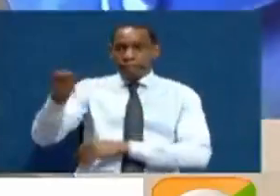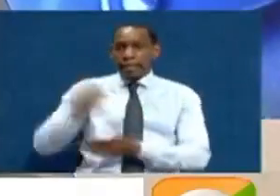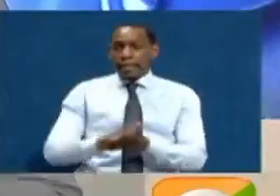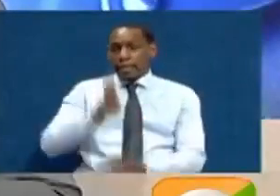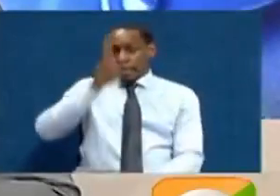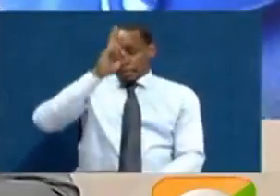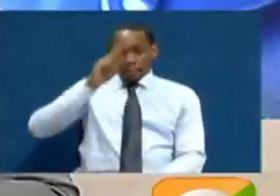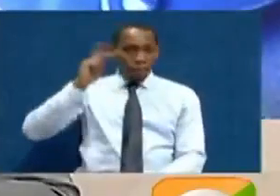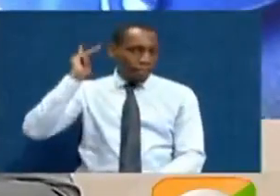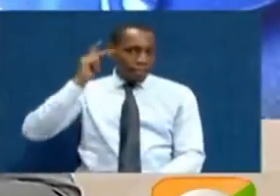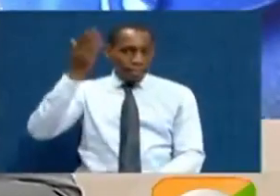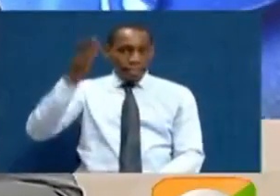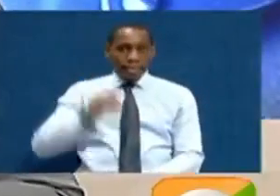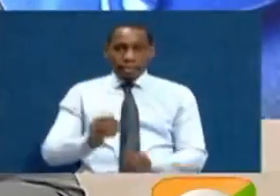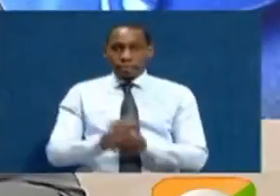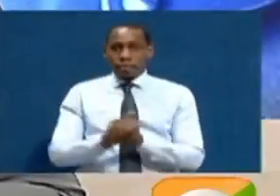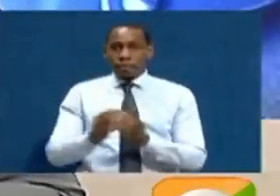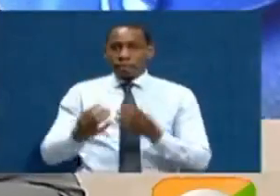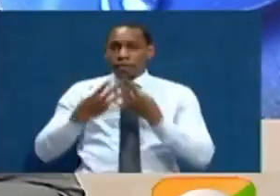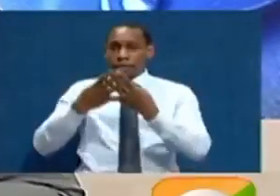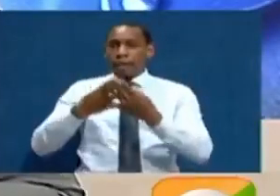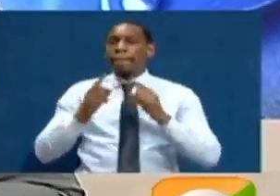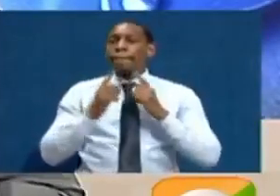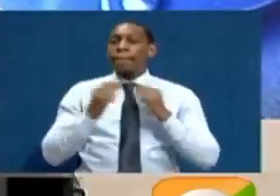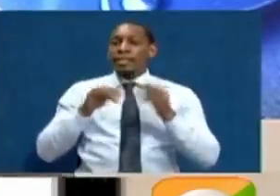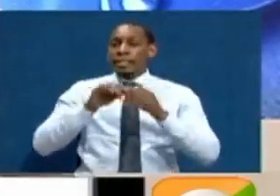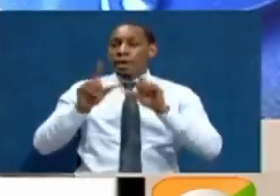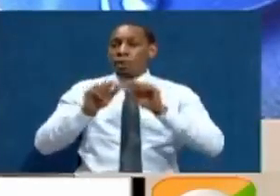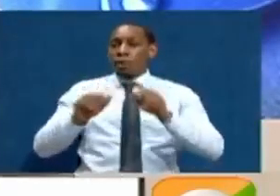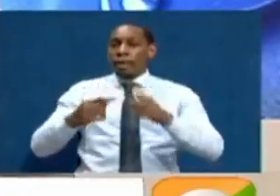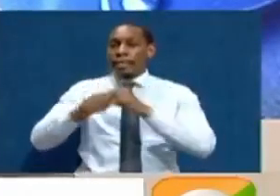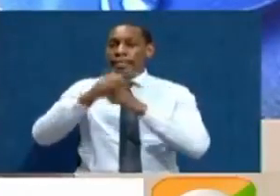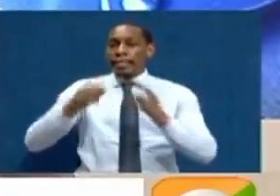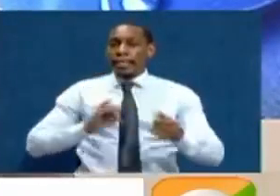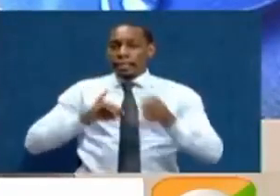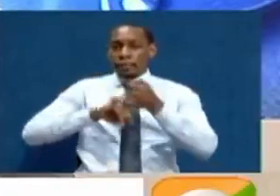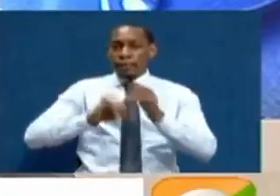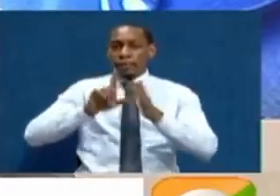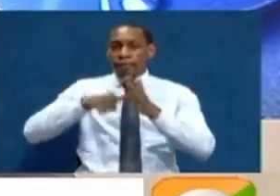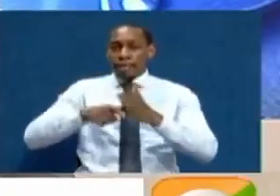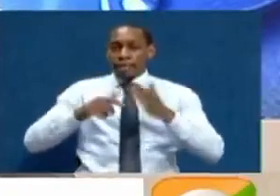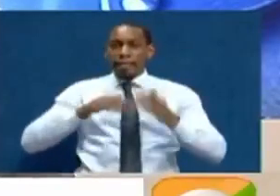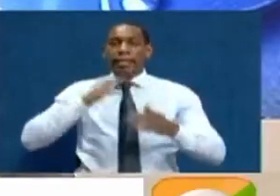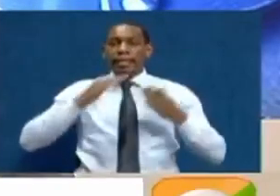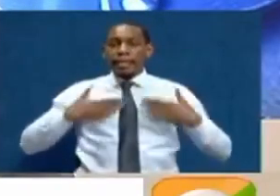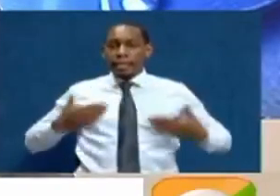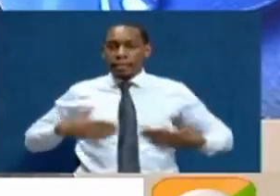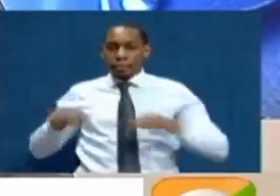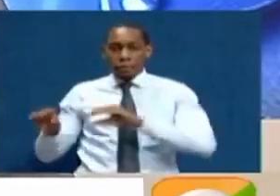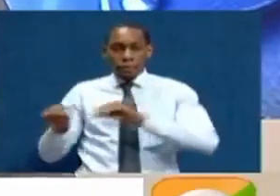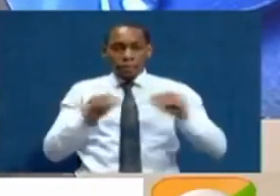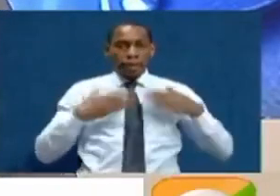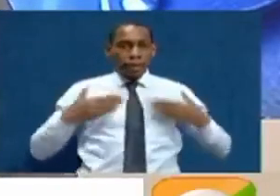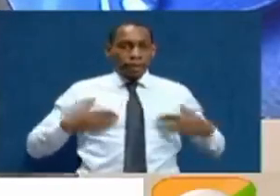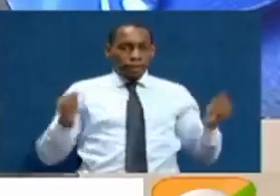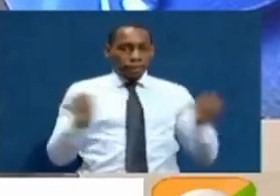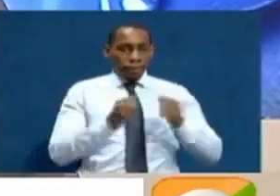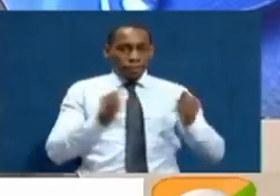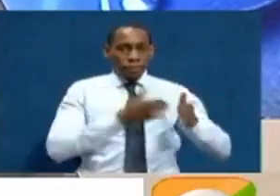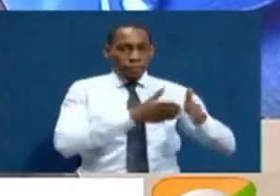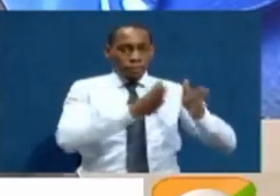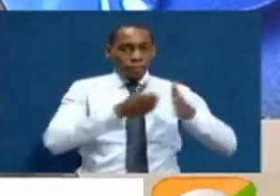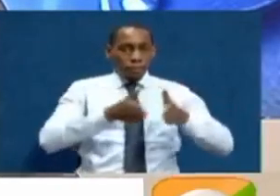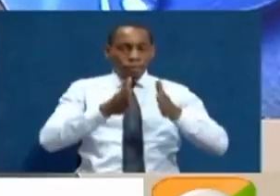Polisi mjini Kisii wanamzuilia mhubiri anayedaiwa kumuua mkewe na kisha kuipeleka maiti katika makafani ya Christa